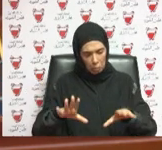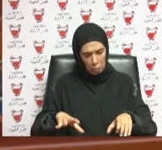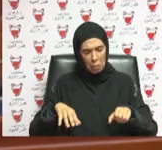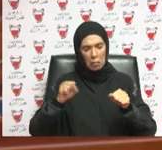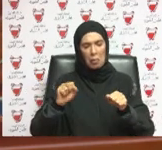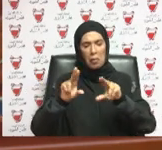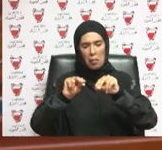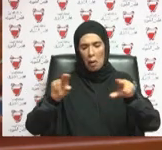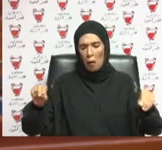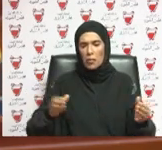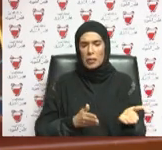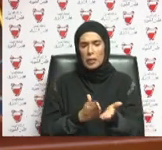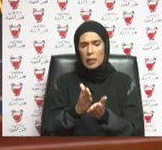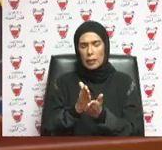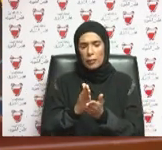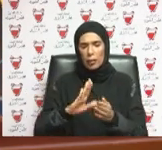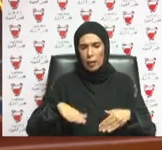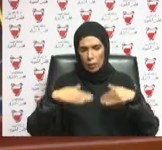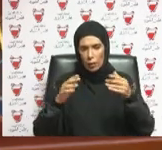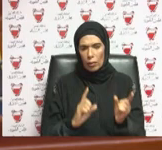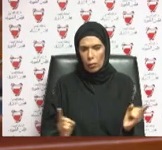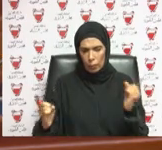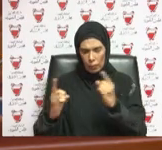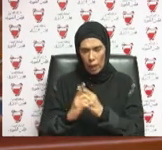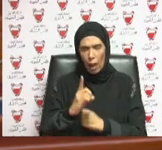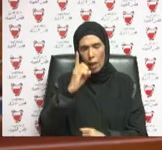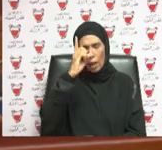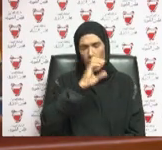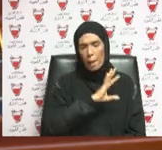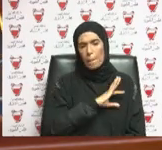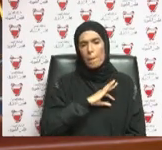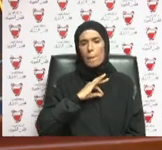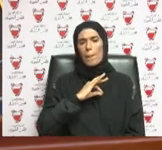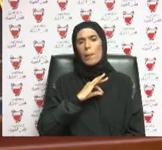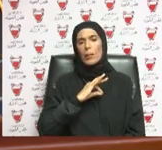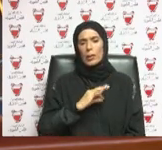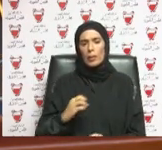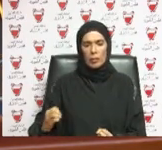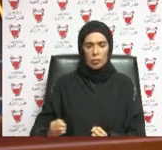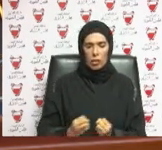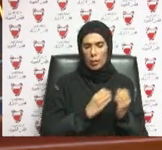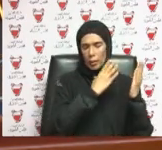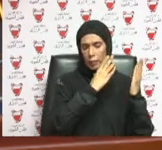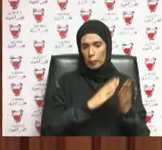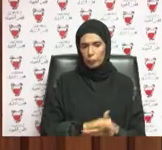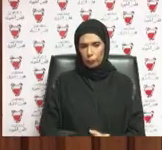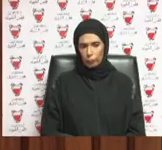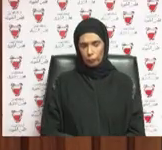فقيدنا، فهو خير السلف لخير خلف، رحم الله فقيدنا فقيد الوطن واسكن فسيح جناته. شكرا الرئيس.